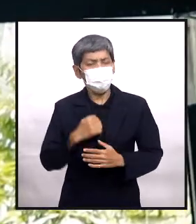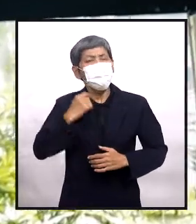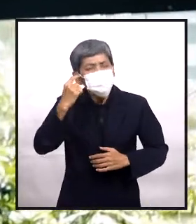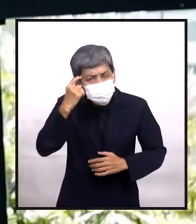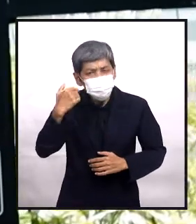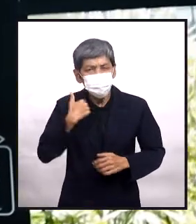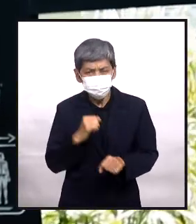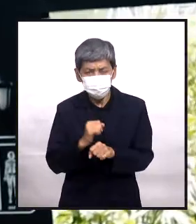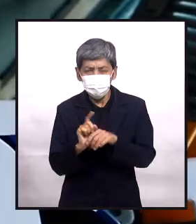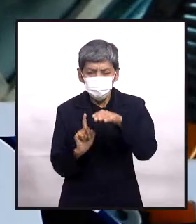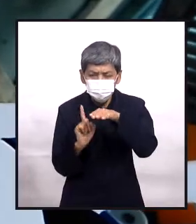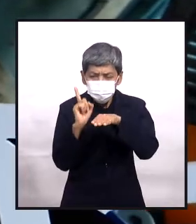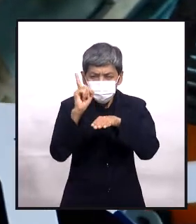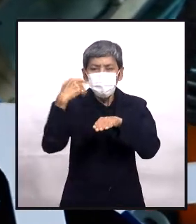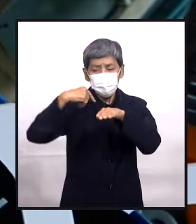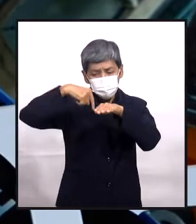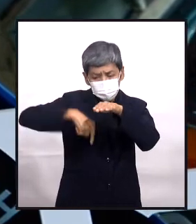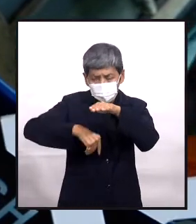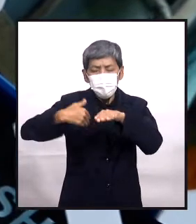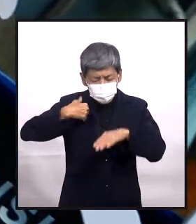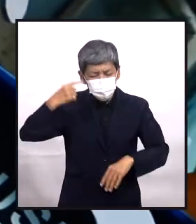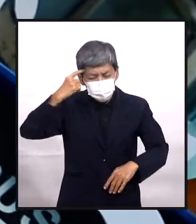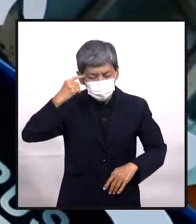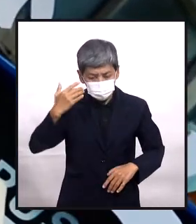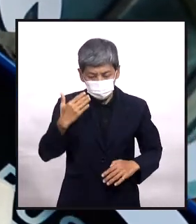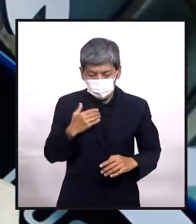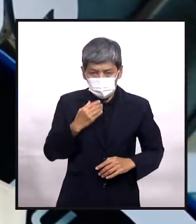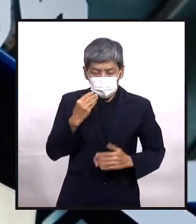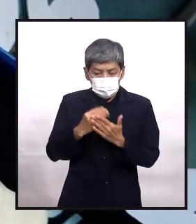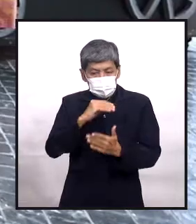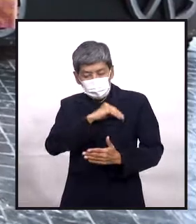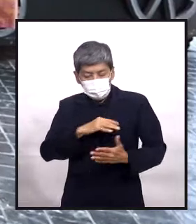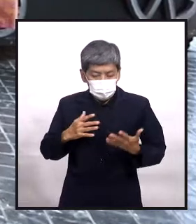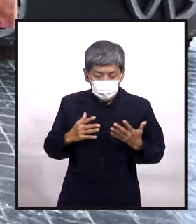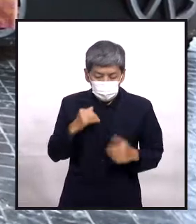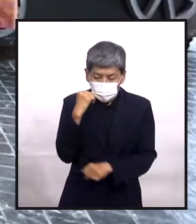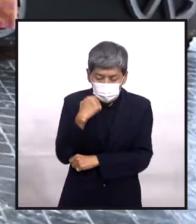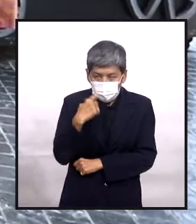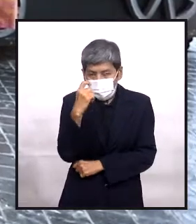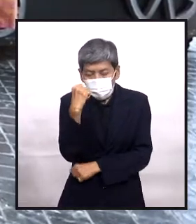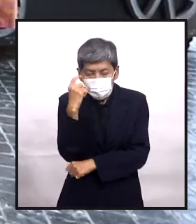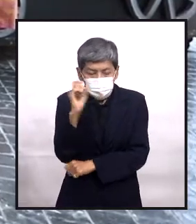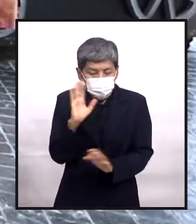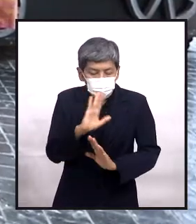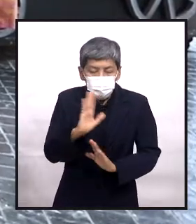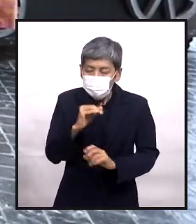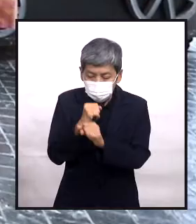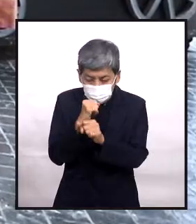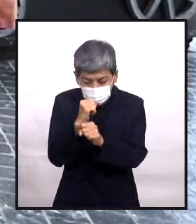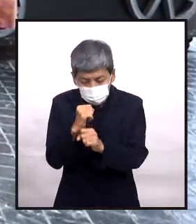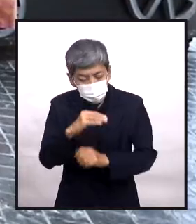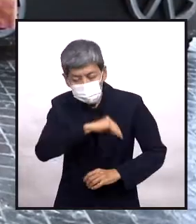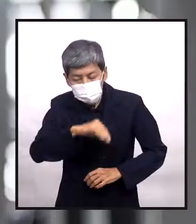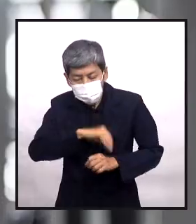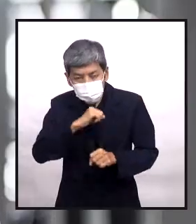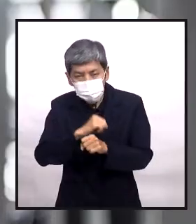จจะเชื่อนะว่านรกสวรรค์มีแต่ว่าพอถึงต่อหน้าปุ๊บเนี่ยเงินทุจริตมาบรรจนต่อหน้ า เอา คว้าทุจ